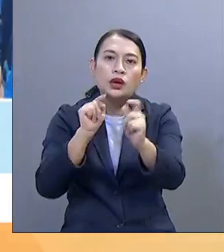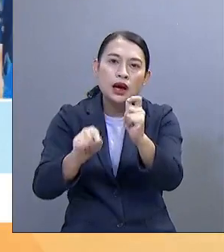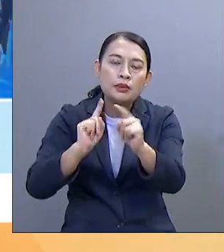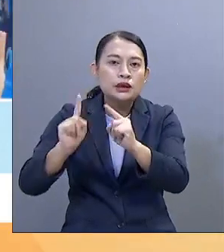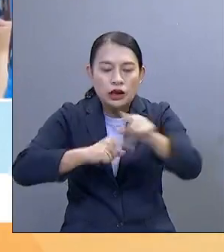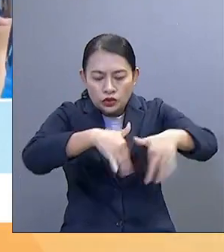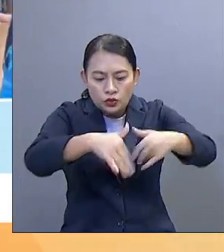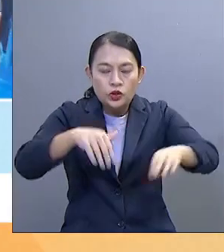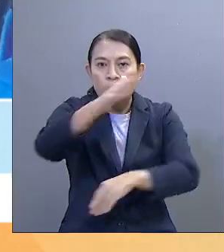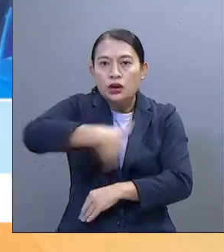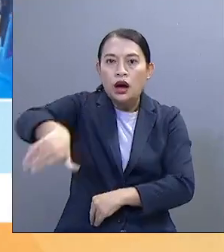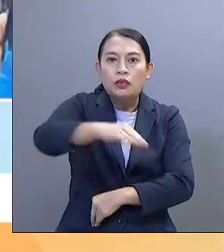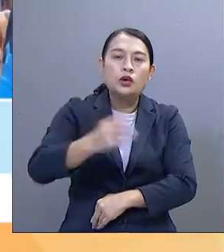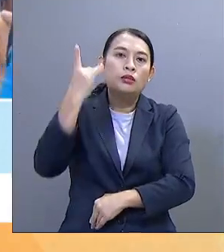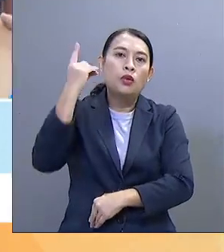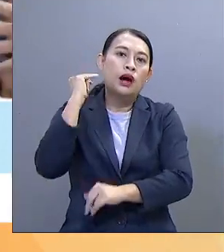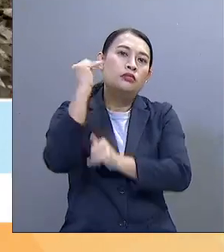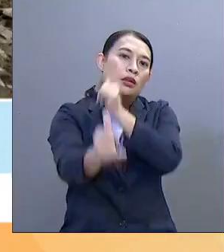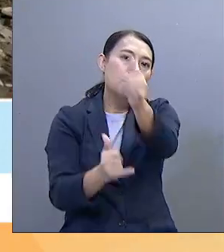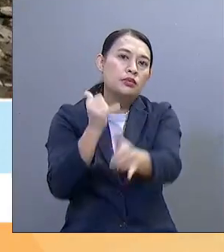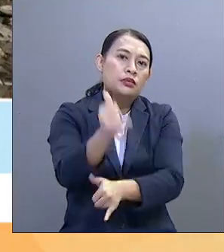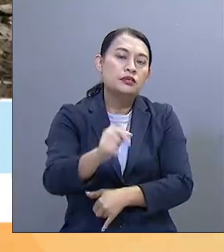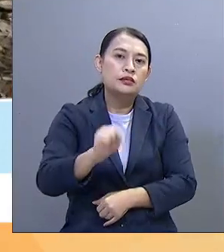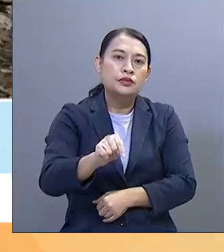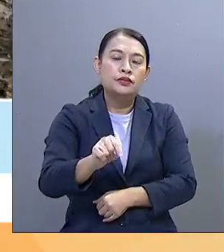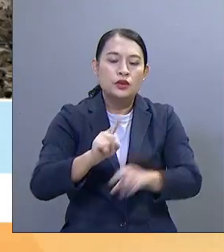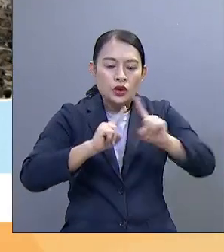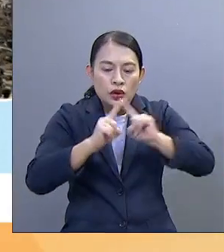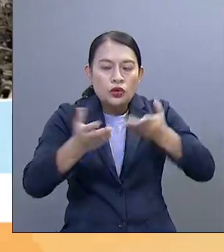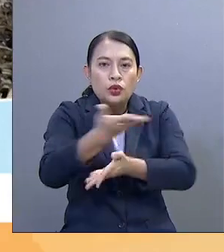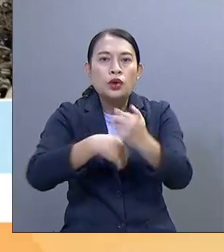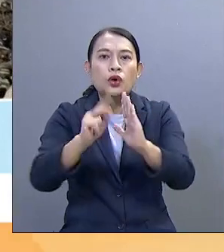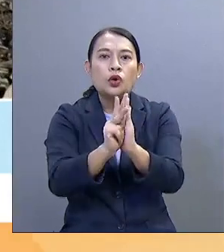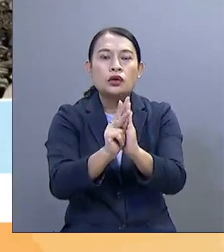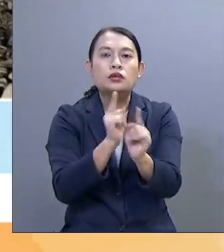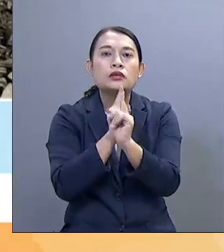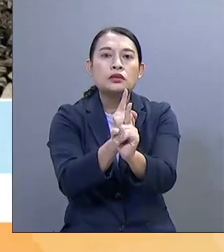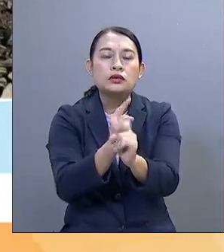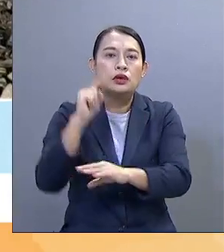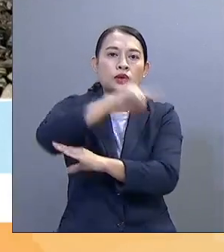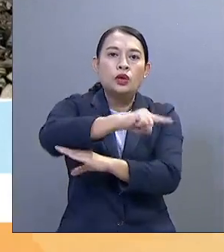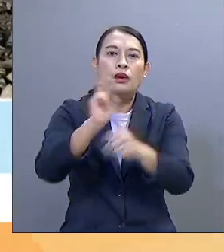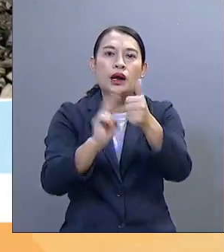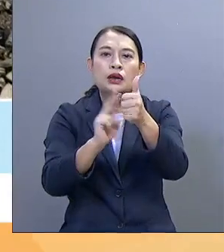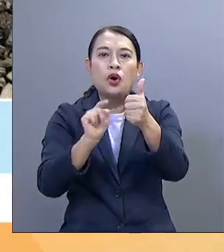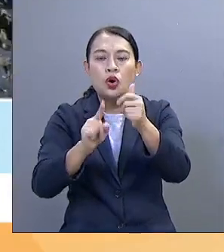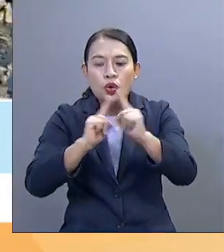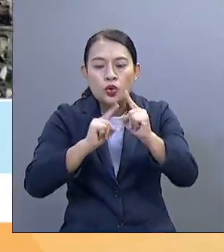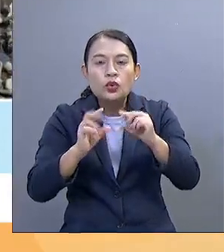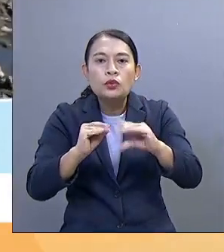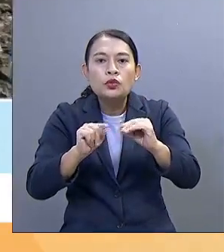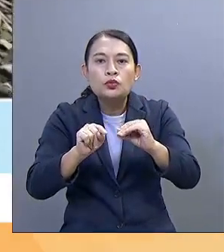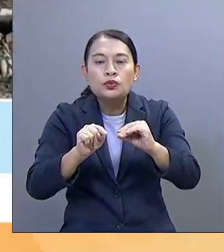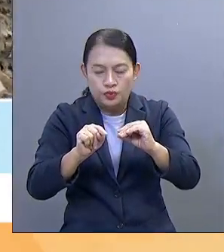จนทั้หมดเลยนะครับก็ได้วางกัฏิการลงกันซ่ชงบ่ายกมีการตัชมถาลองพูดวตัประชุมต่อค